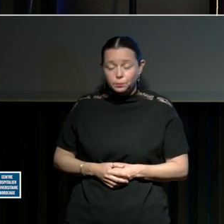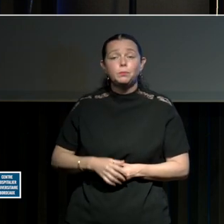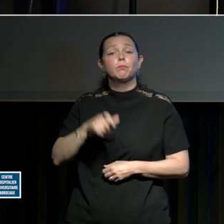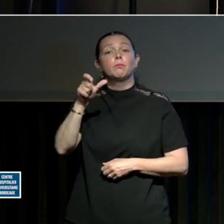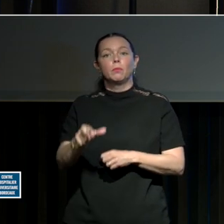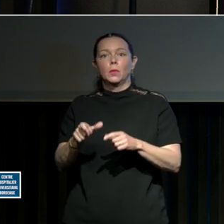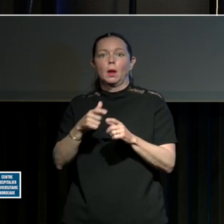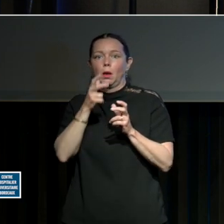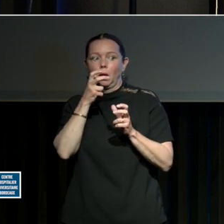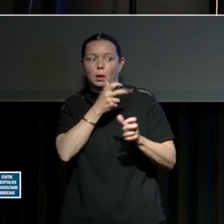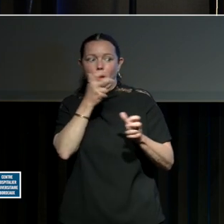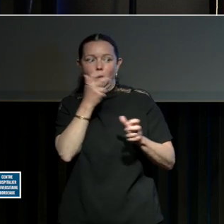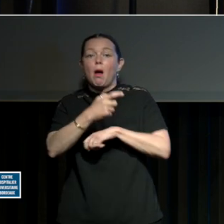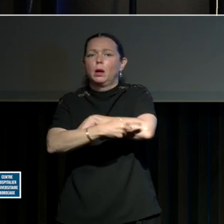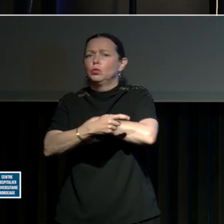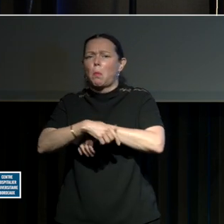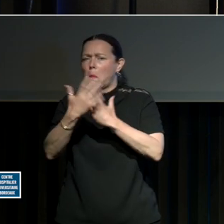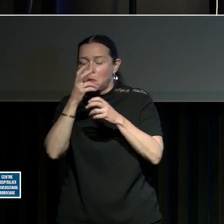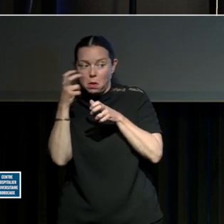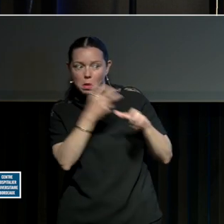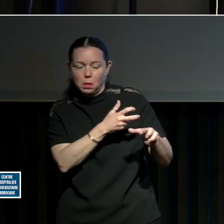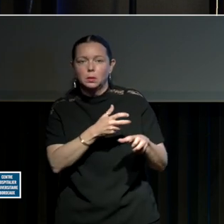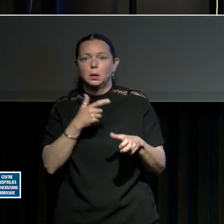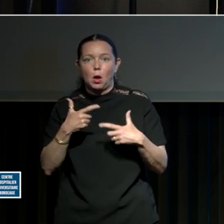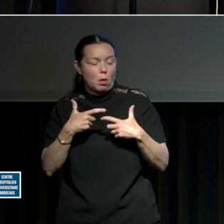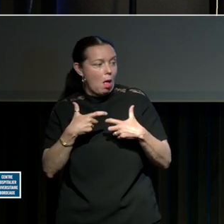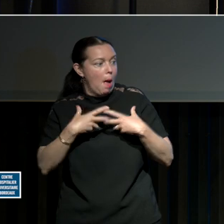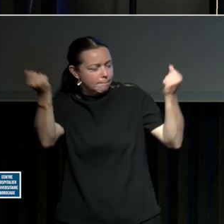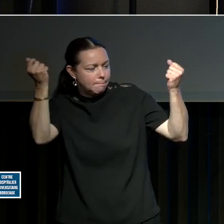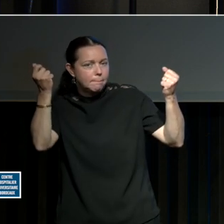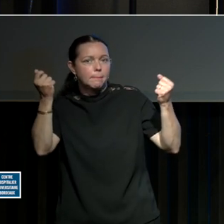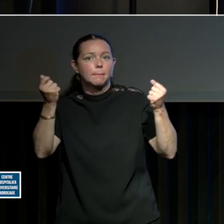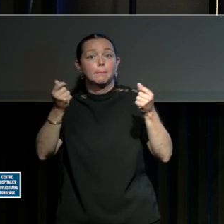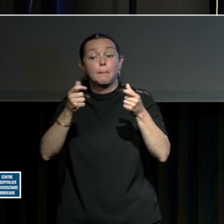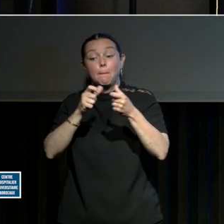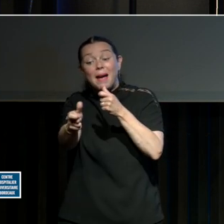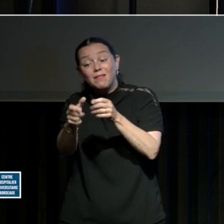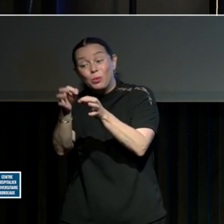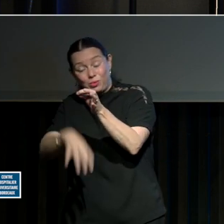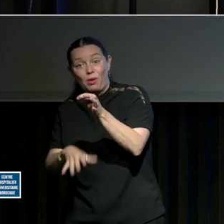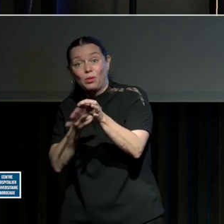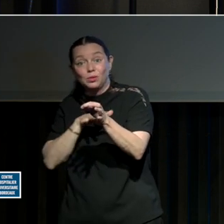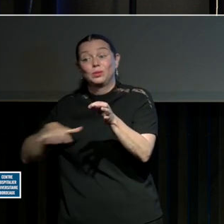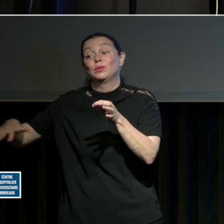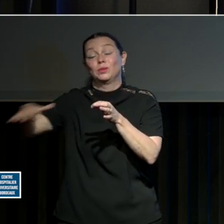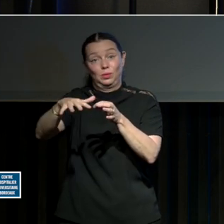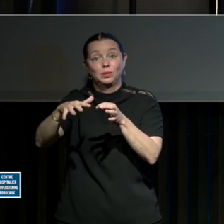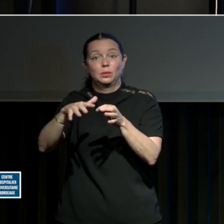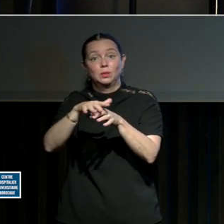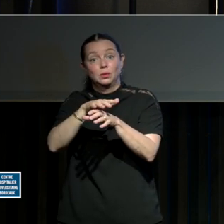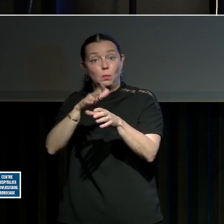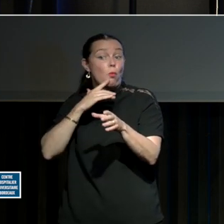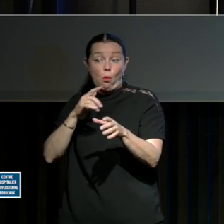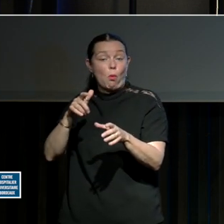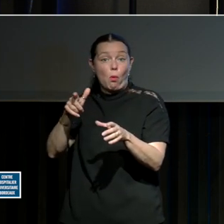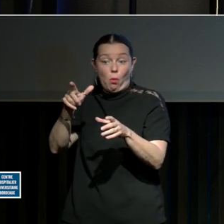sur l'objet de l'addiction et cette perte de contrôle vont avoir énormément d'impact et de retentissement